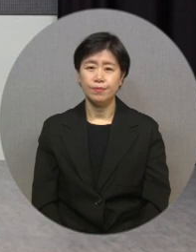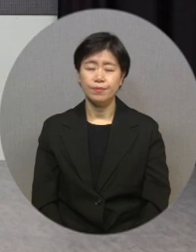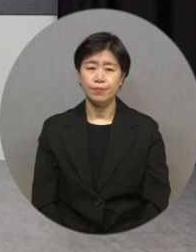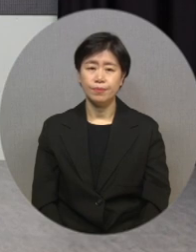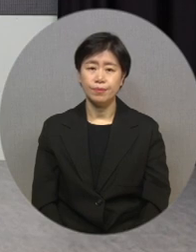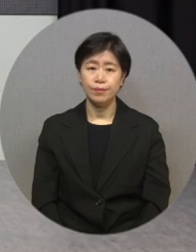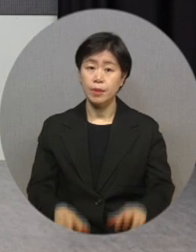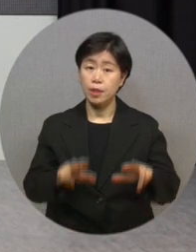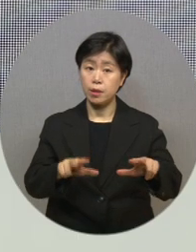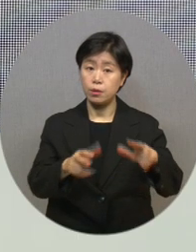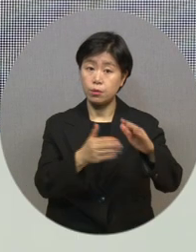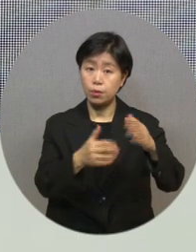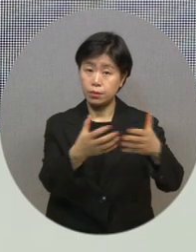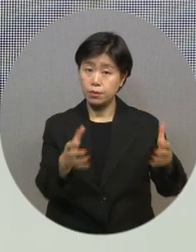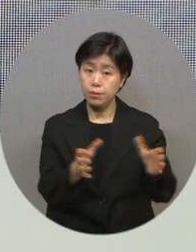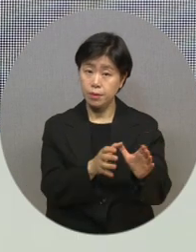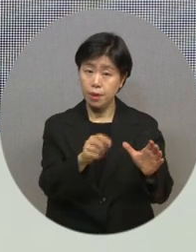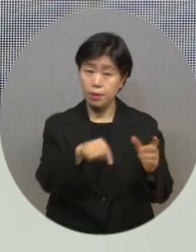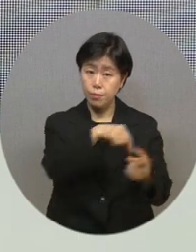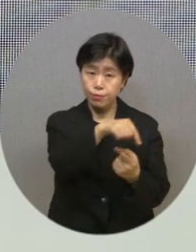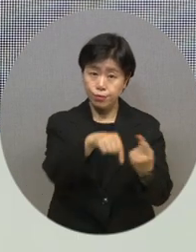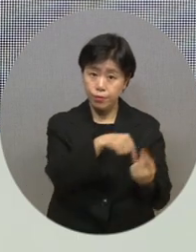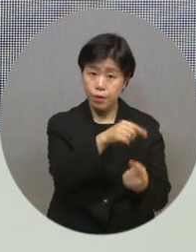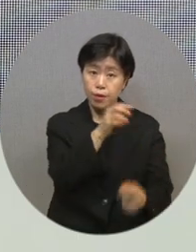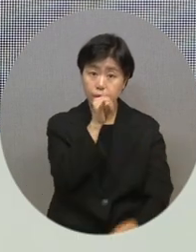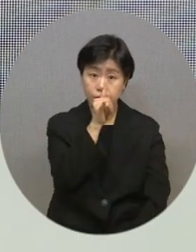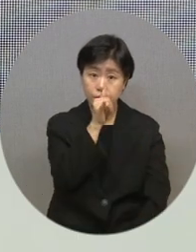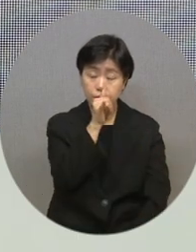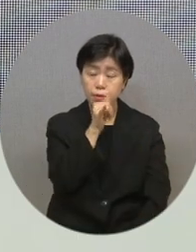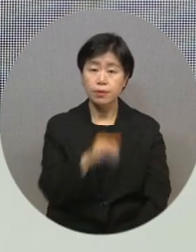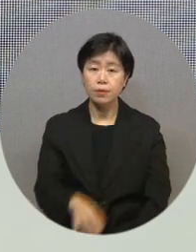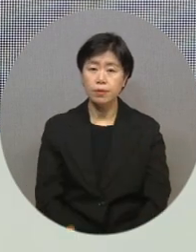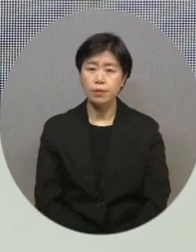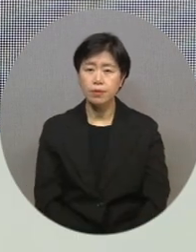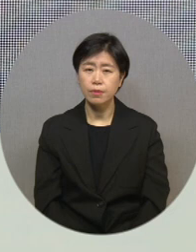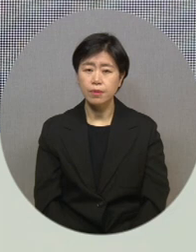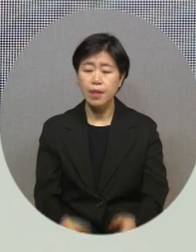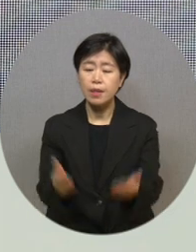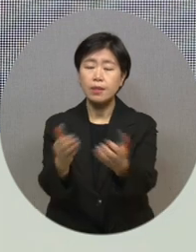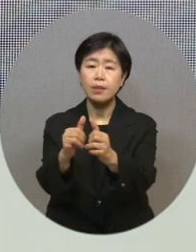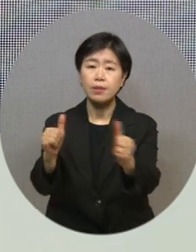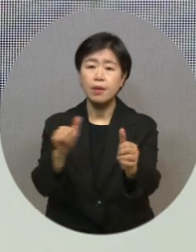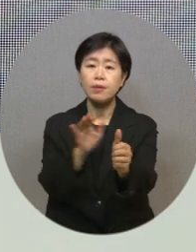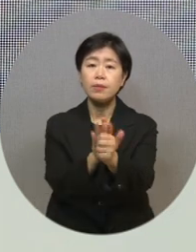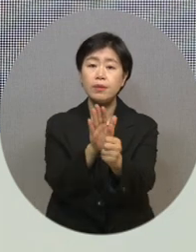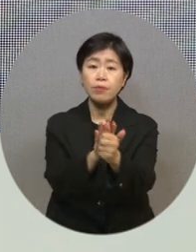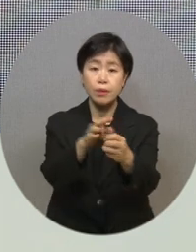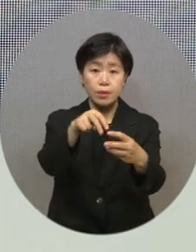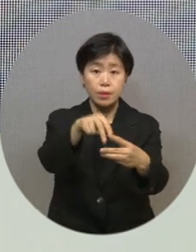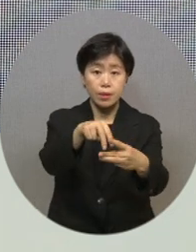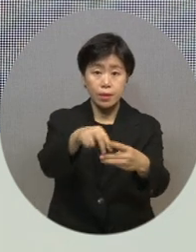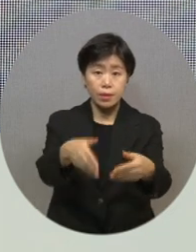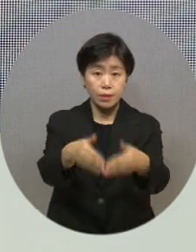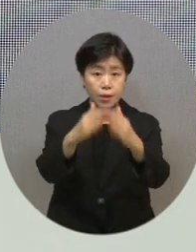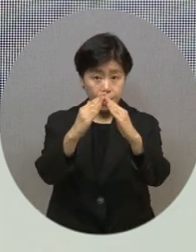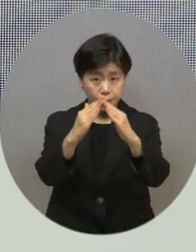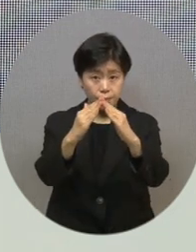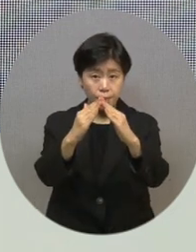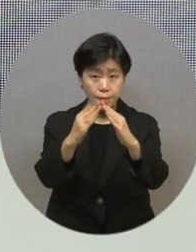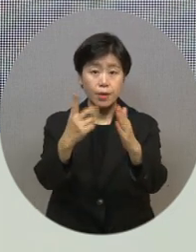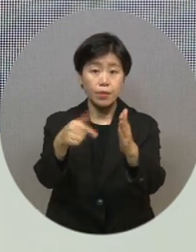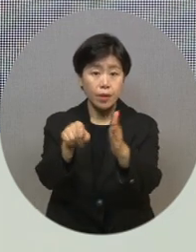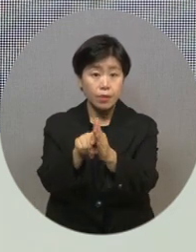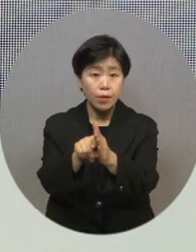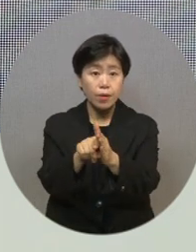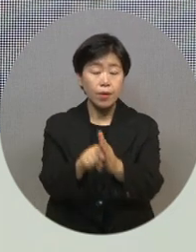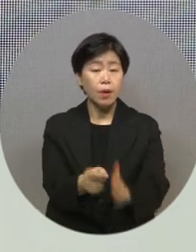공단이 운영을 하고 있는 그 근로자 지원 센터 설립에에 우리 자정원